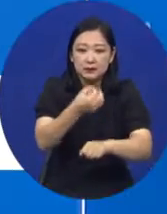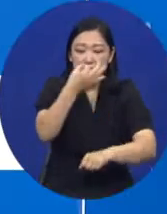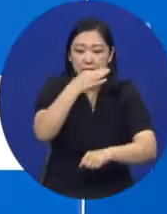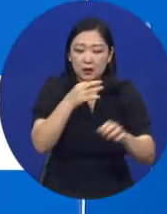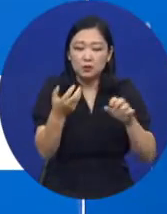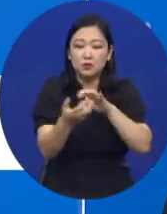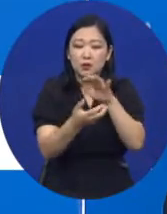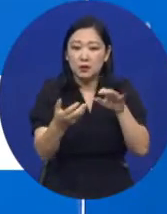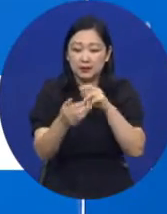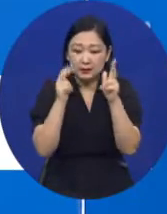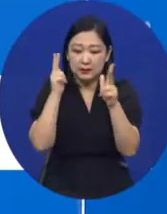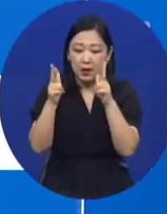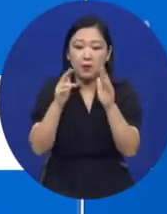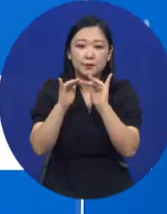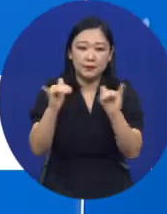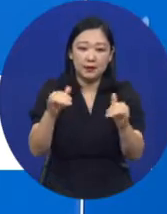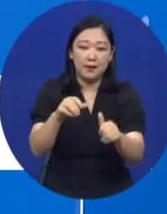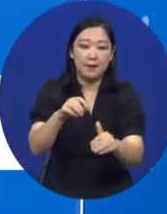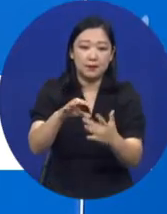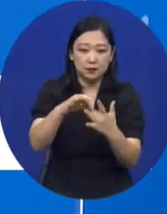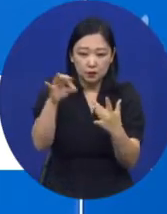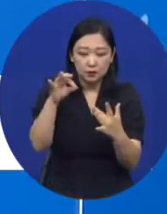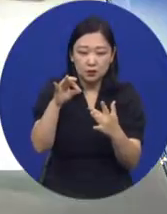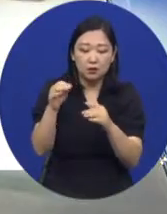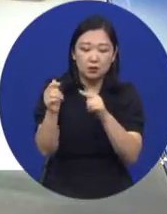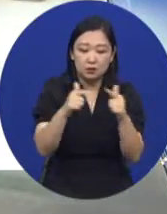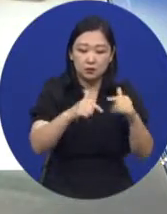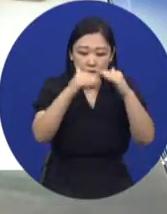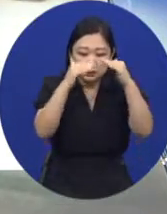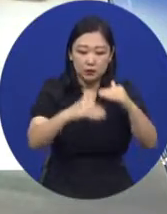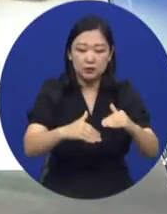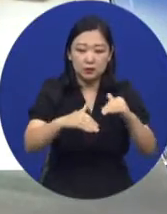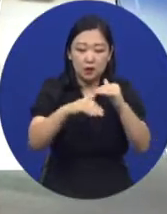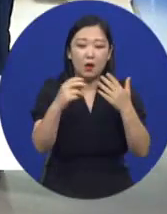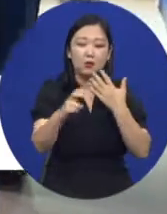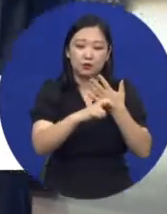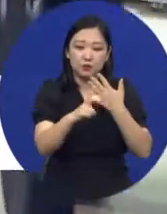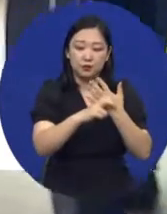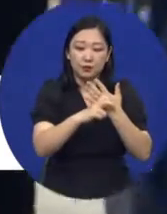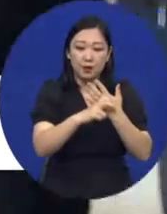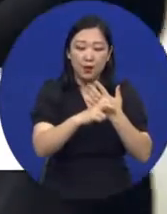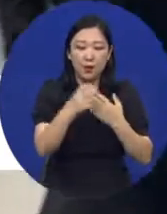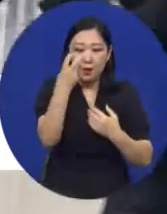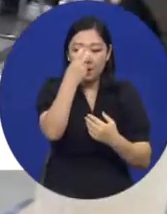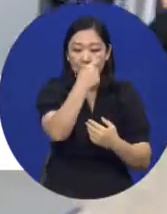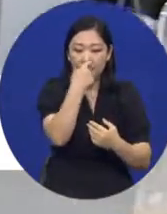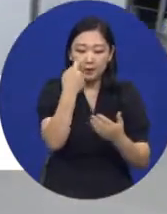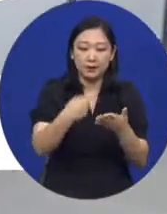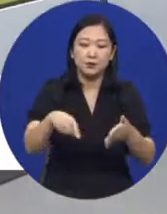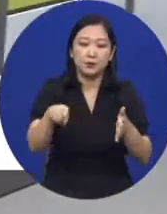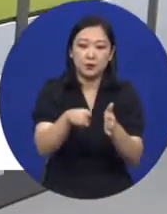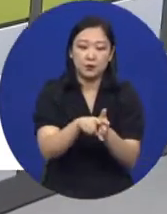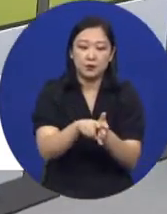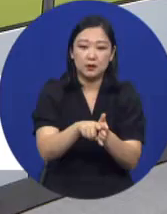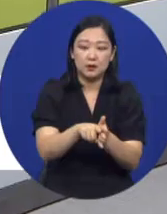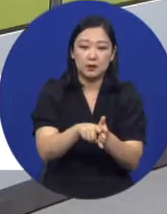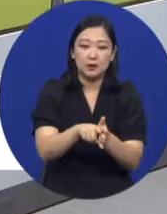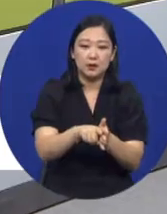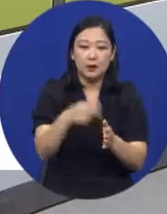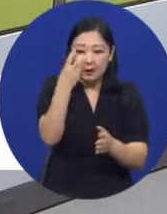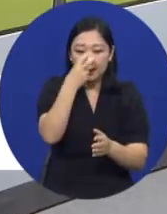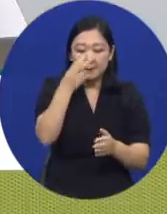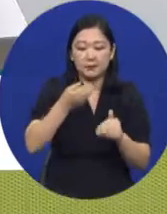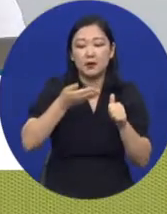제기된 사업자 선정 등 사업 전반에 대한 절차적 위법성 논란을 가리기 위해 감사원에 공익 감사를